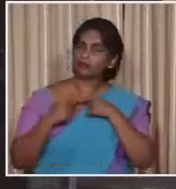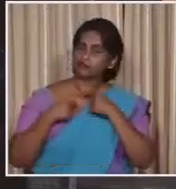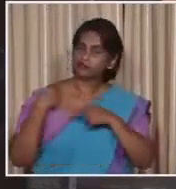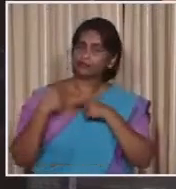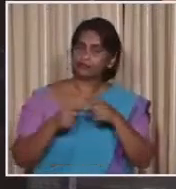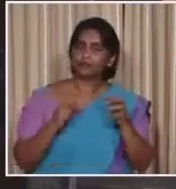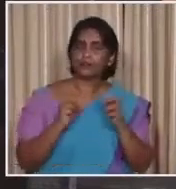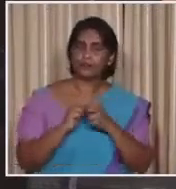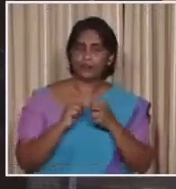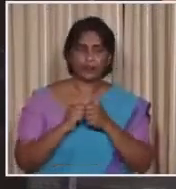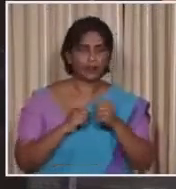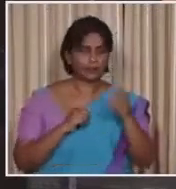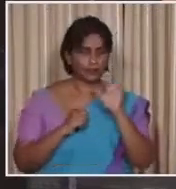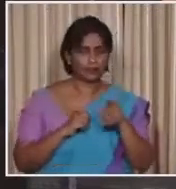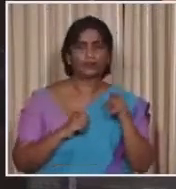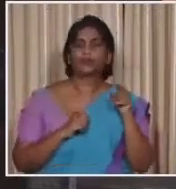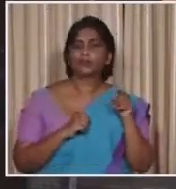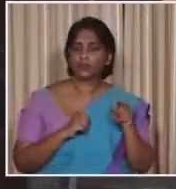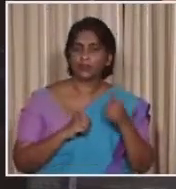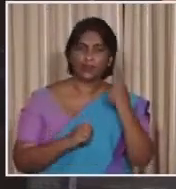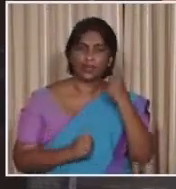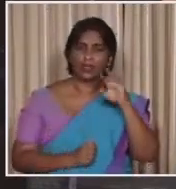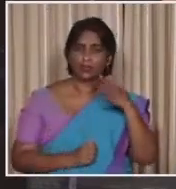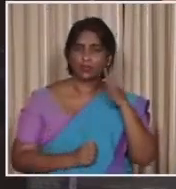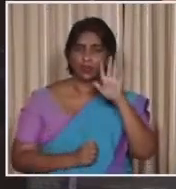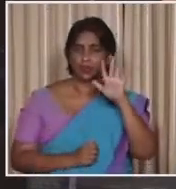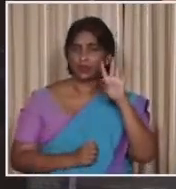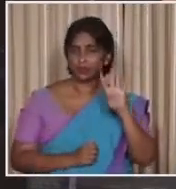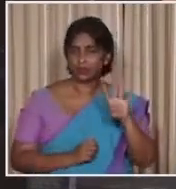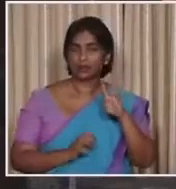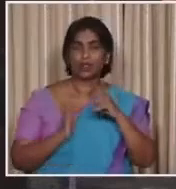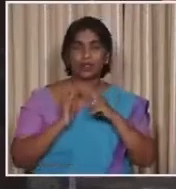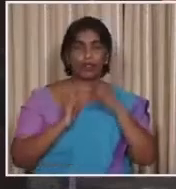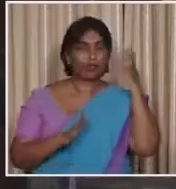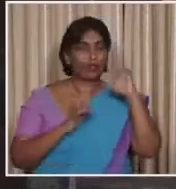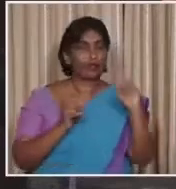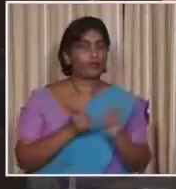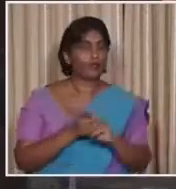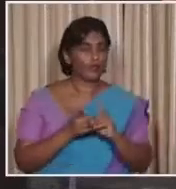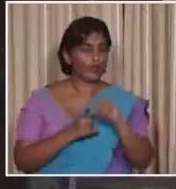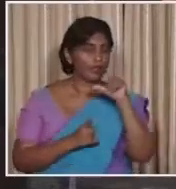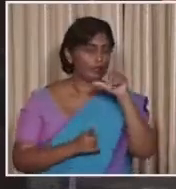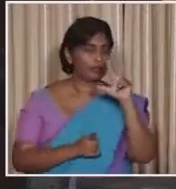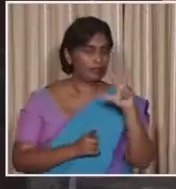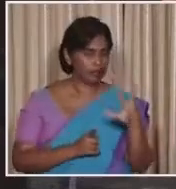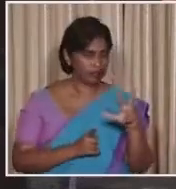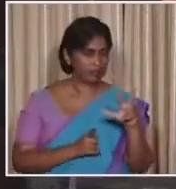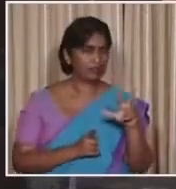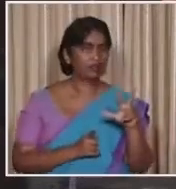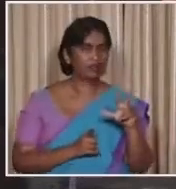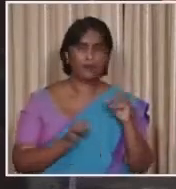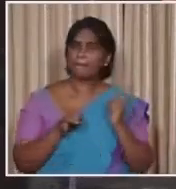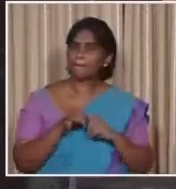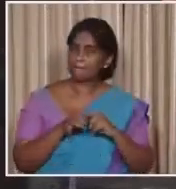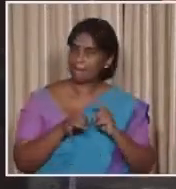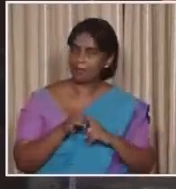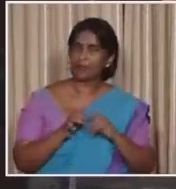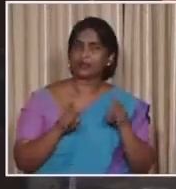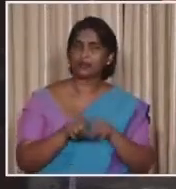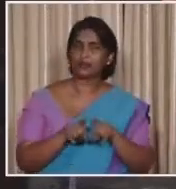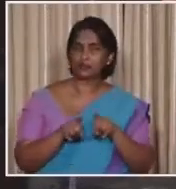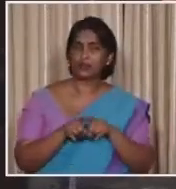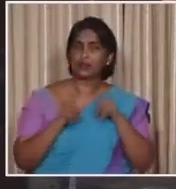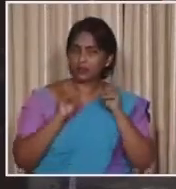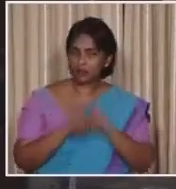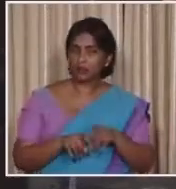เบ็ดติริกันรดิอายุบัติเอตติเลอินักขลวรัมปีลบัติเอตติเลอินักขลวรัมอินบัติมูนดเลอินักขลวรัมมาตรมั